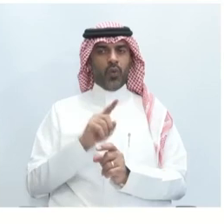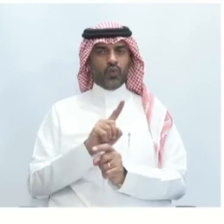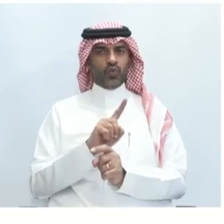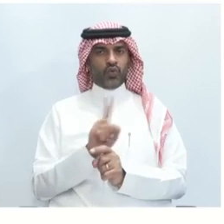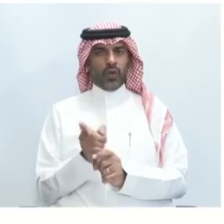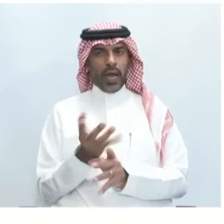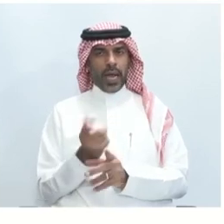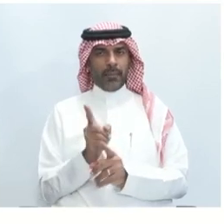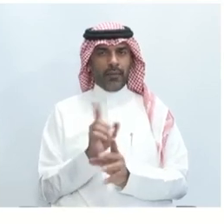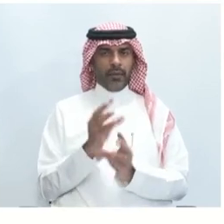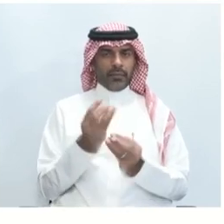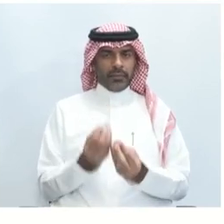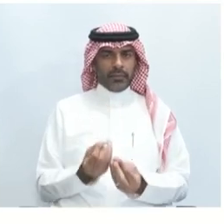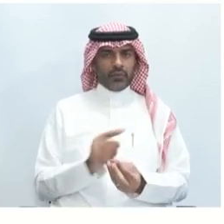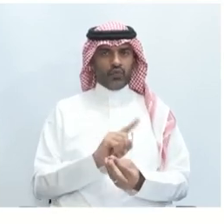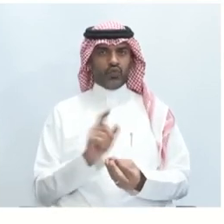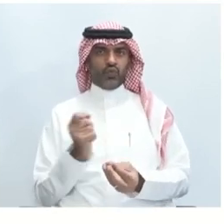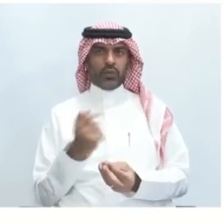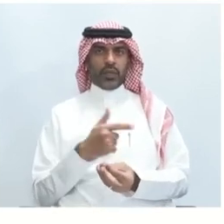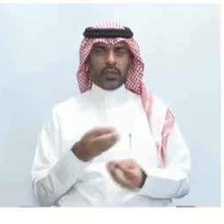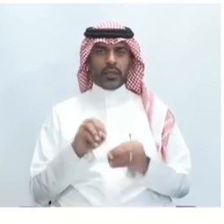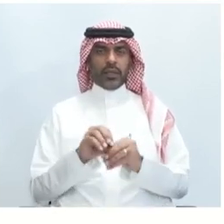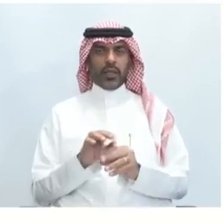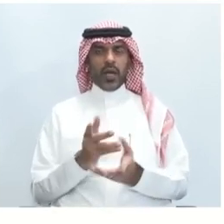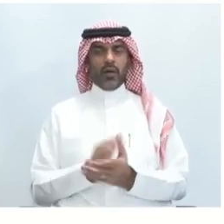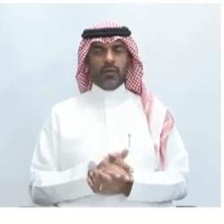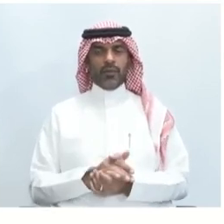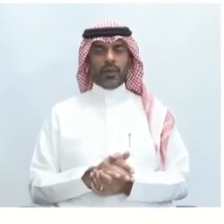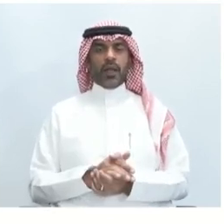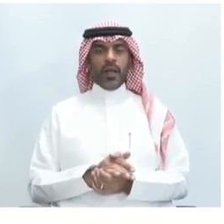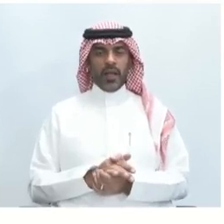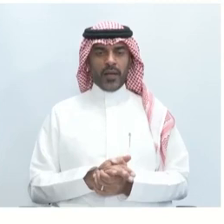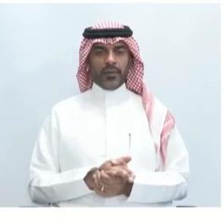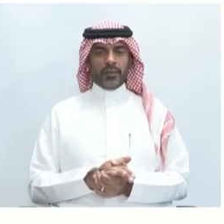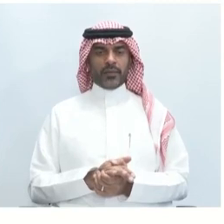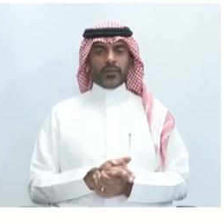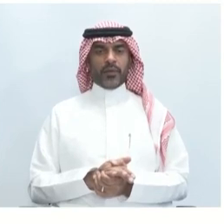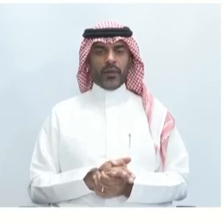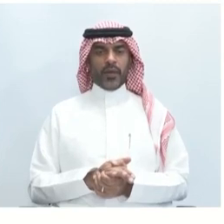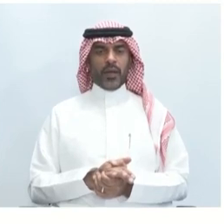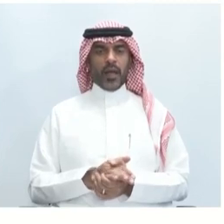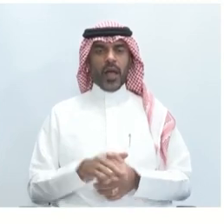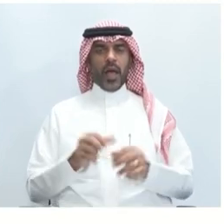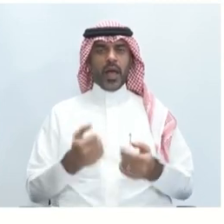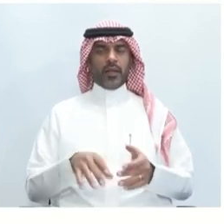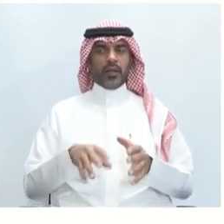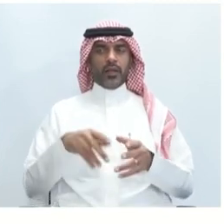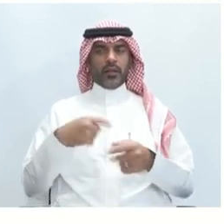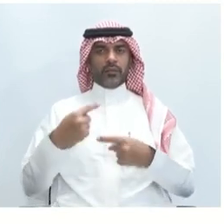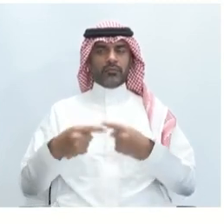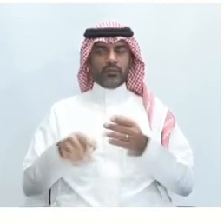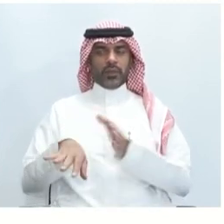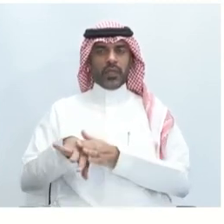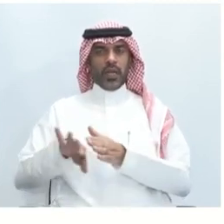والمسافه ايضا تقوم بتوجيه الروبوت باستخدام نفس السرعه في المحرك الايسر والايمن ممكن ايضا